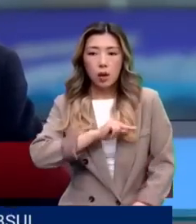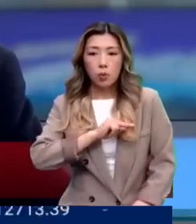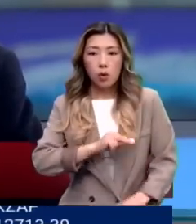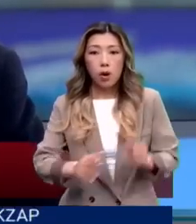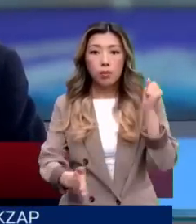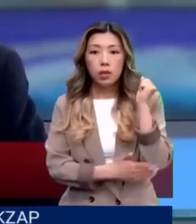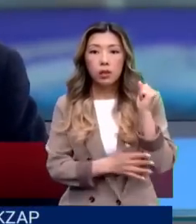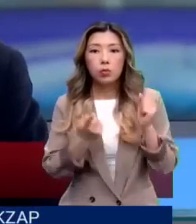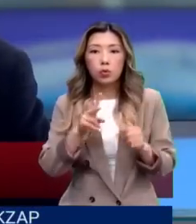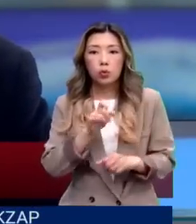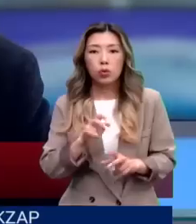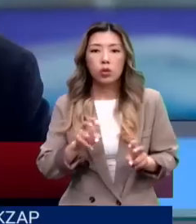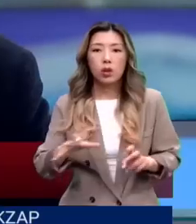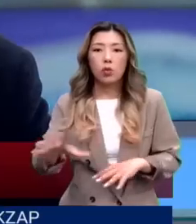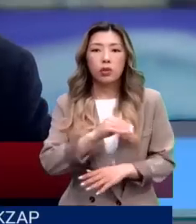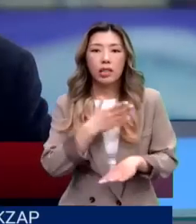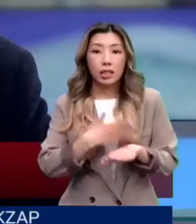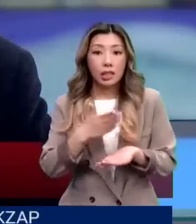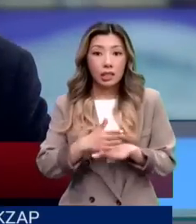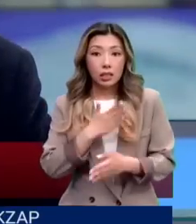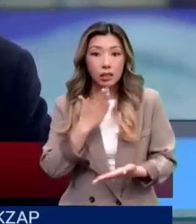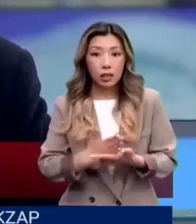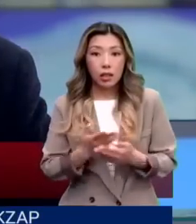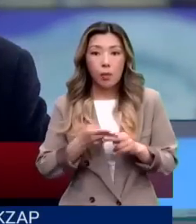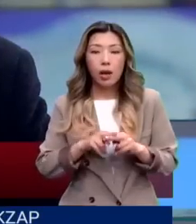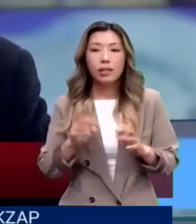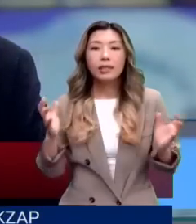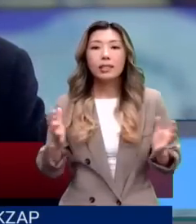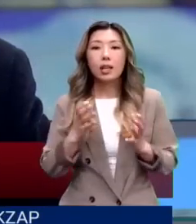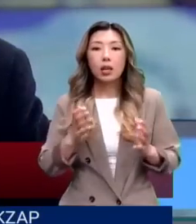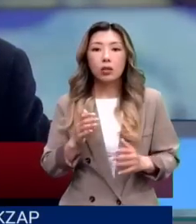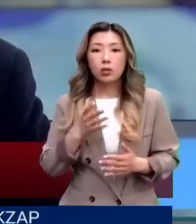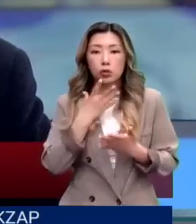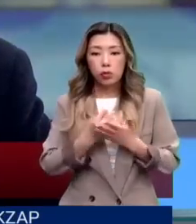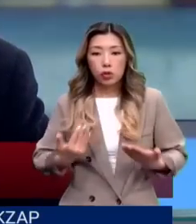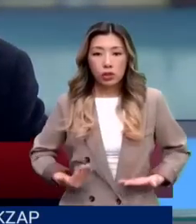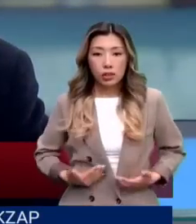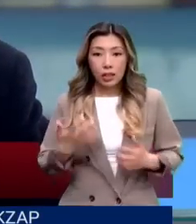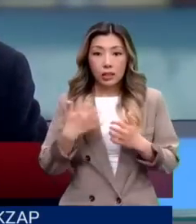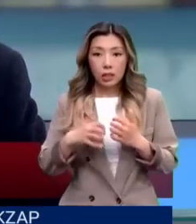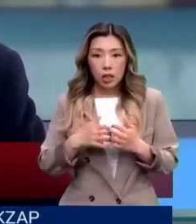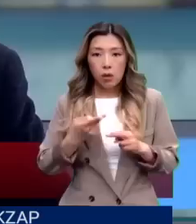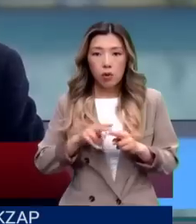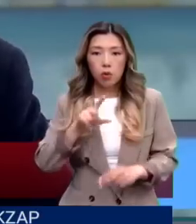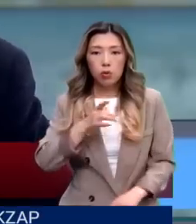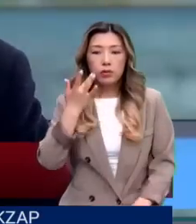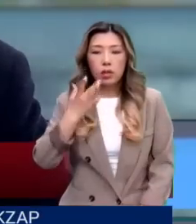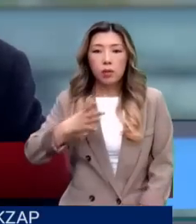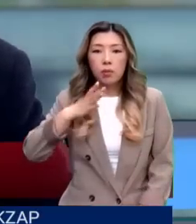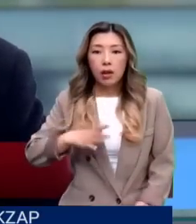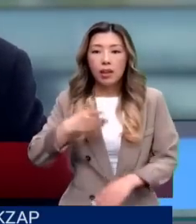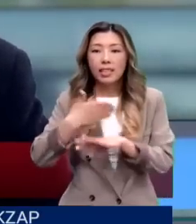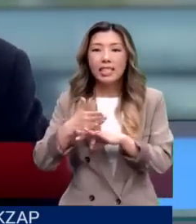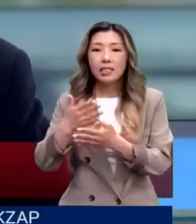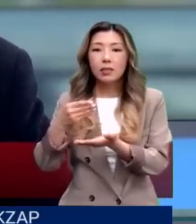закредитованность наших граждан. И для того, чтобы как-то сохранить уровень жизни свой, люди вынуждены брать потребительские кредиты.